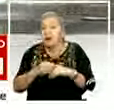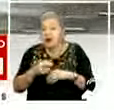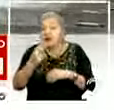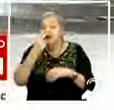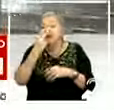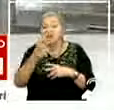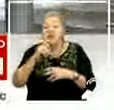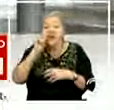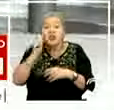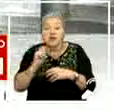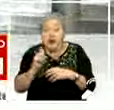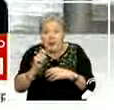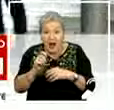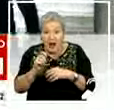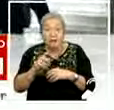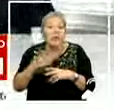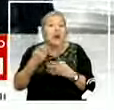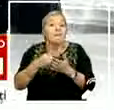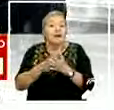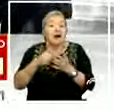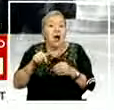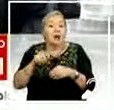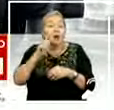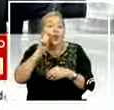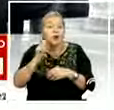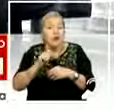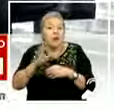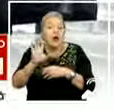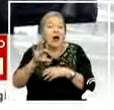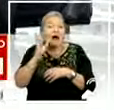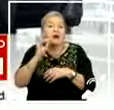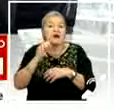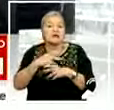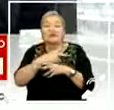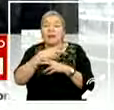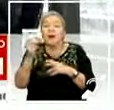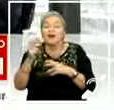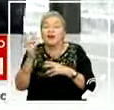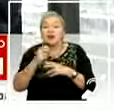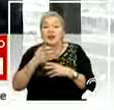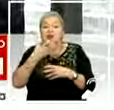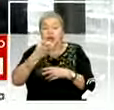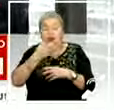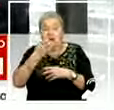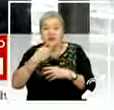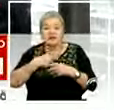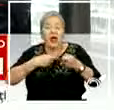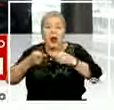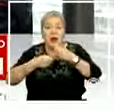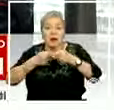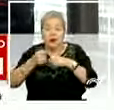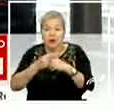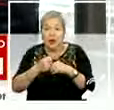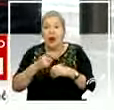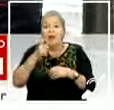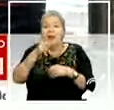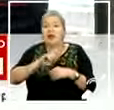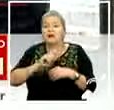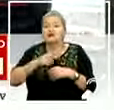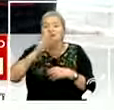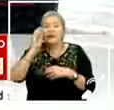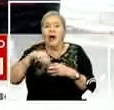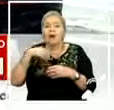Pentru că până acum, reprezentanții UDMR au ales să se ridice de la masa negocierilor, susținând că dacă li se ia Ministerul Dezvoltării